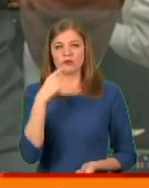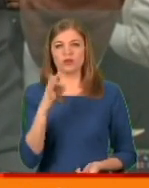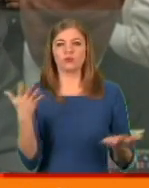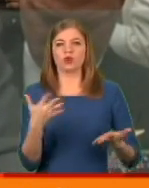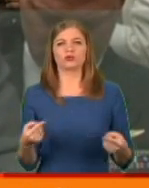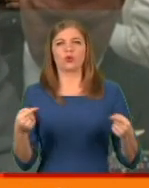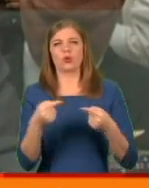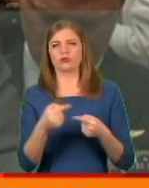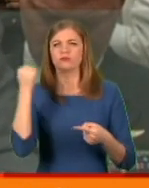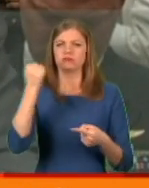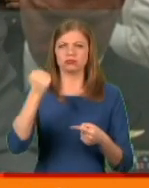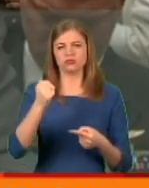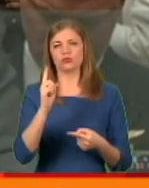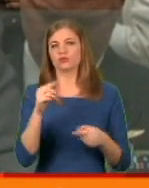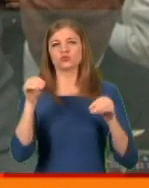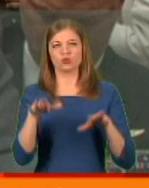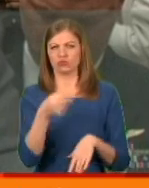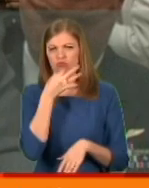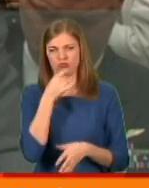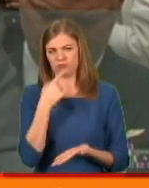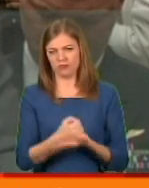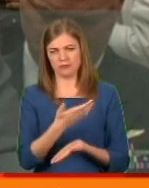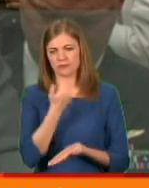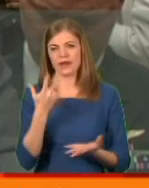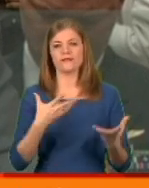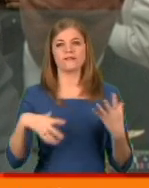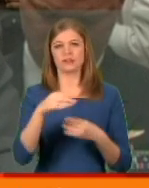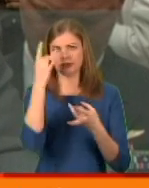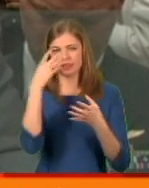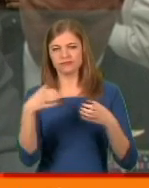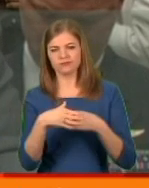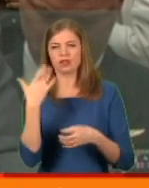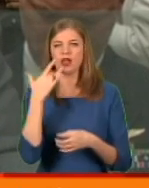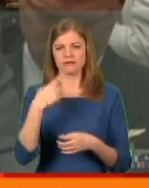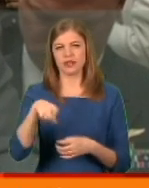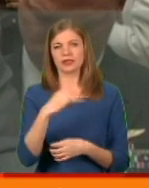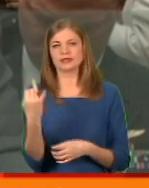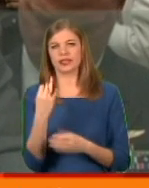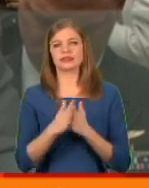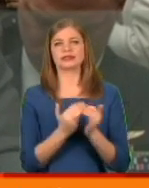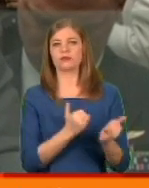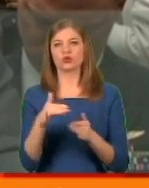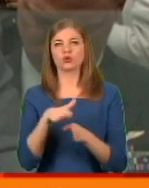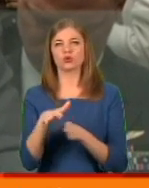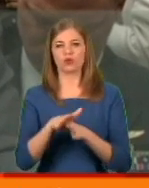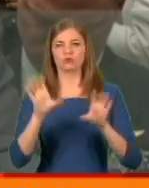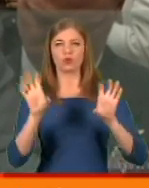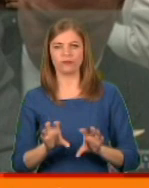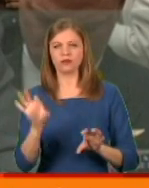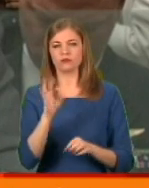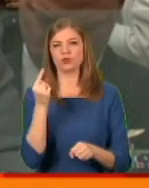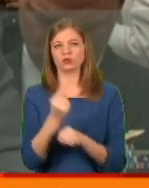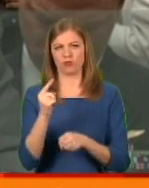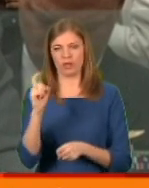якісь конкретні удари, бо рішення ще не ухвалене. Уся цивілізація, Америка, зацікавлені забезпечити дотримання конвенції про